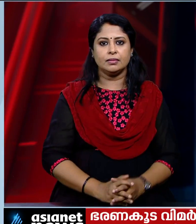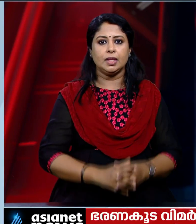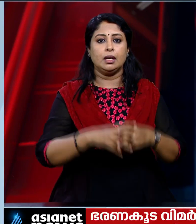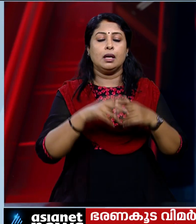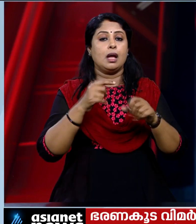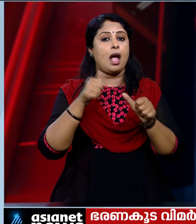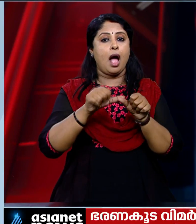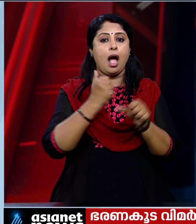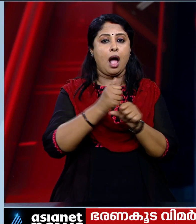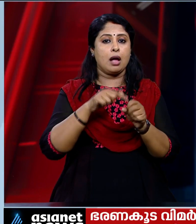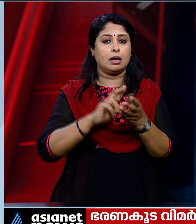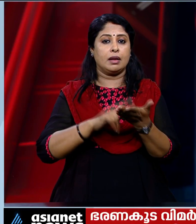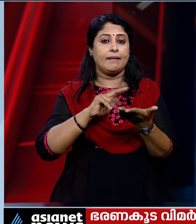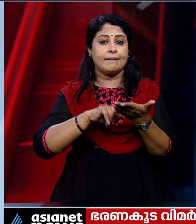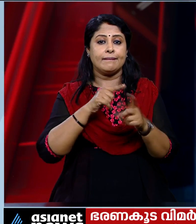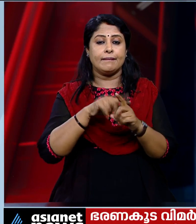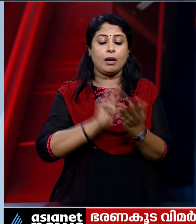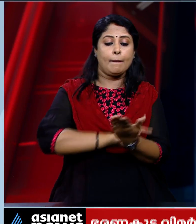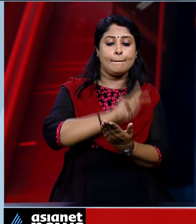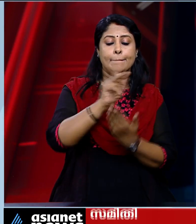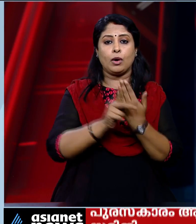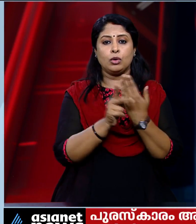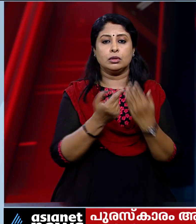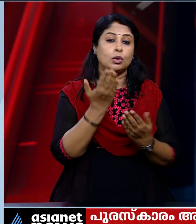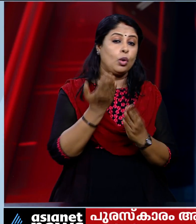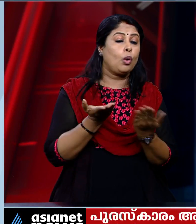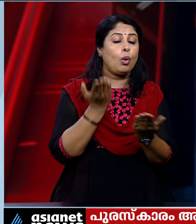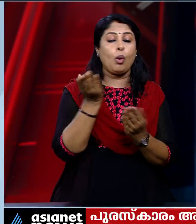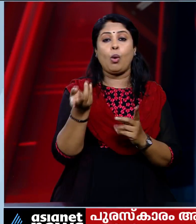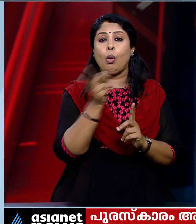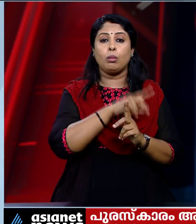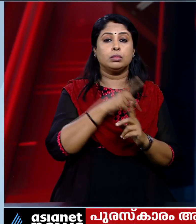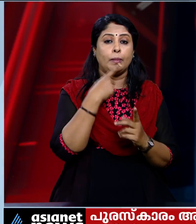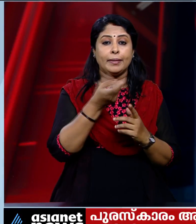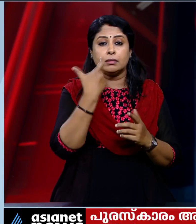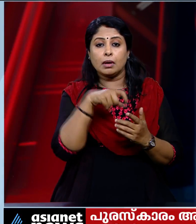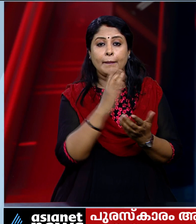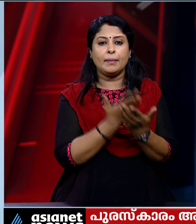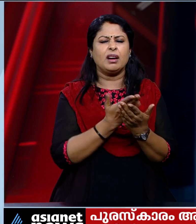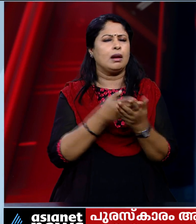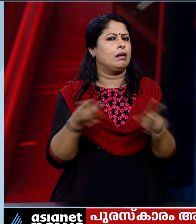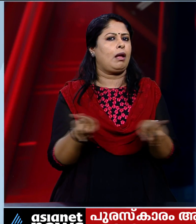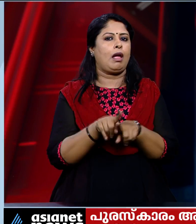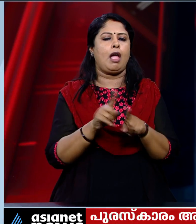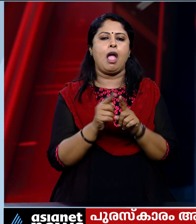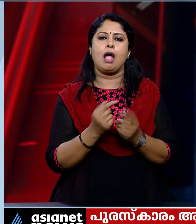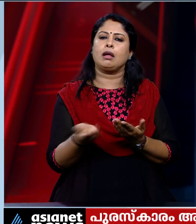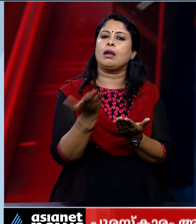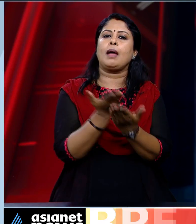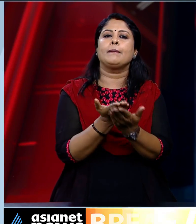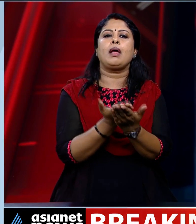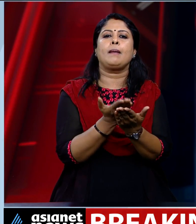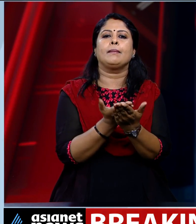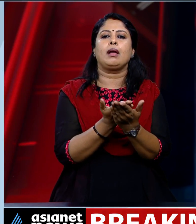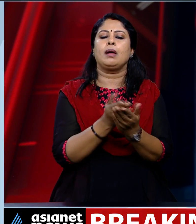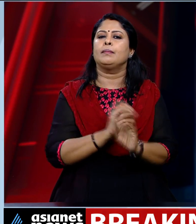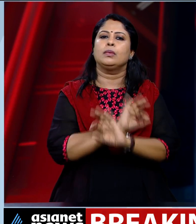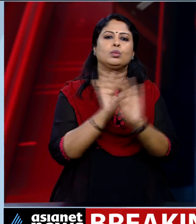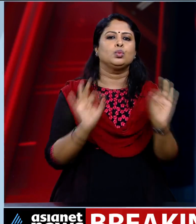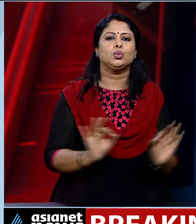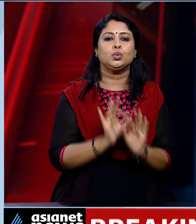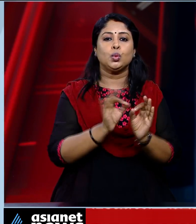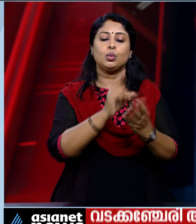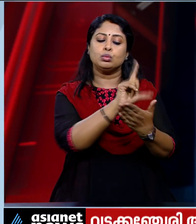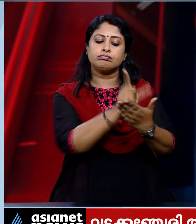അഗ്നിവീർ പദ്ധതിക്കെതിരെ പ്രതിഷേധിച്ചവർക്ക് അയോഗ്യത കൽപ്പിച്ച് കരസേന. ഇവർക്ക് അഗ്നിവീർ റിക്രൂട്ട്മെന്റുകളിൽ പങ്കെടുക്കാനാവില്ല. നിയമാവലിയിൽ ഇക്കാര്യം